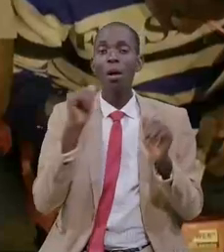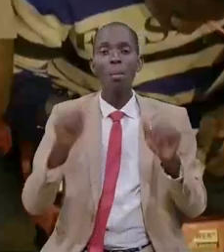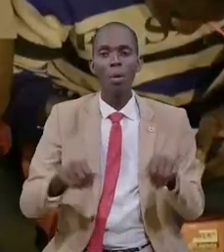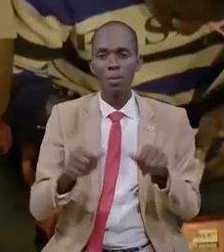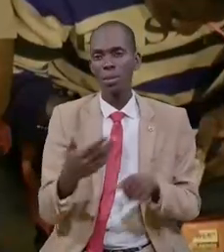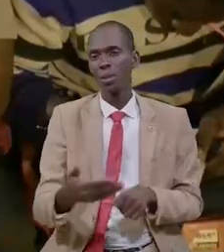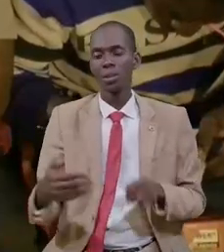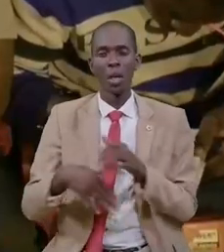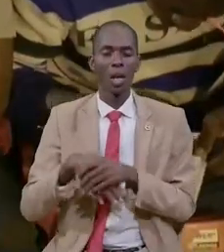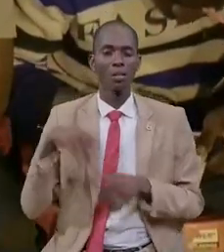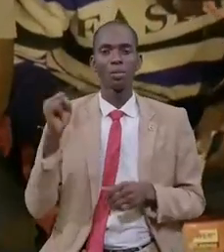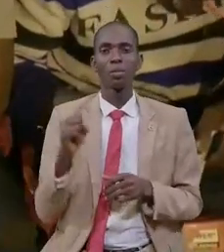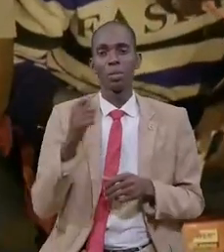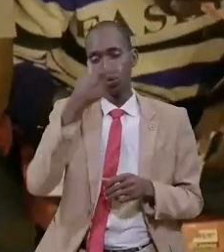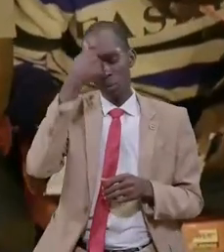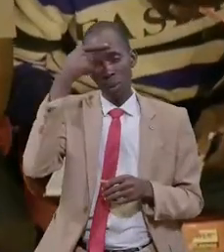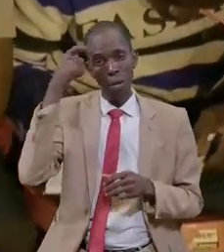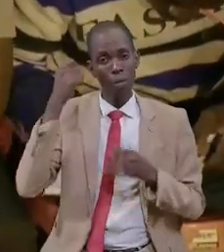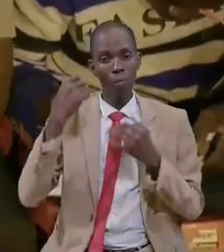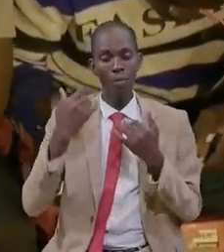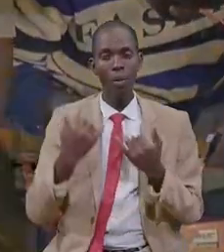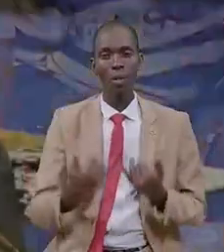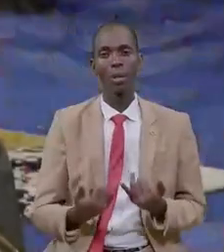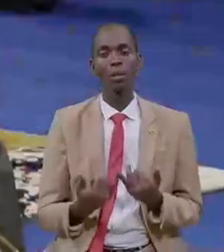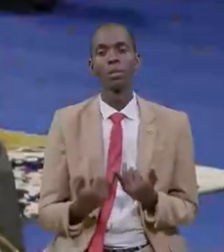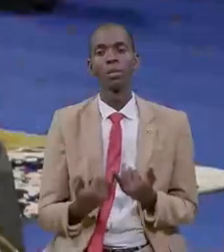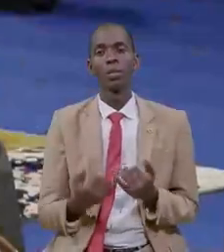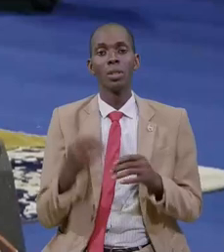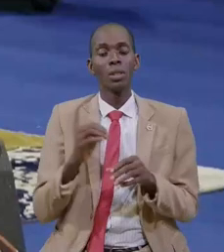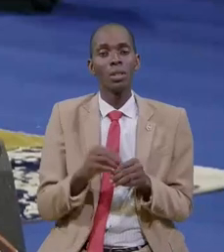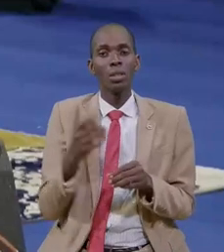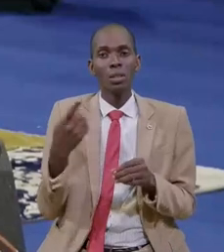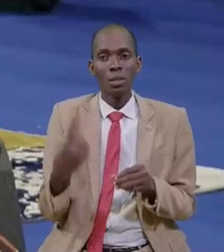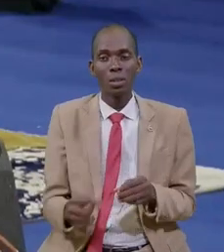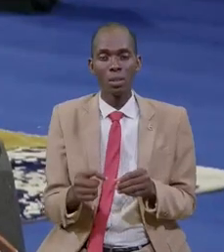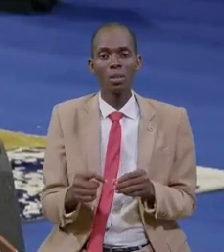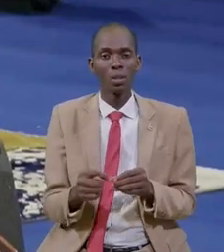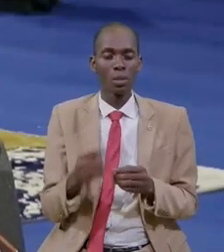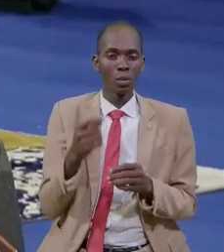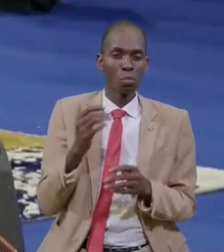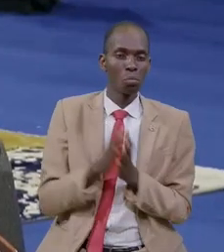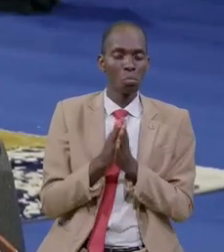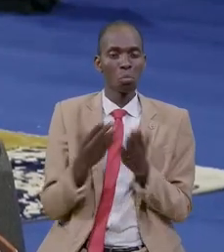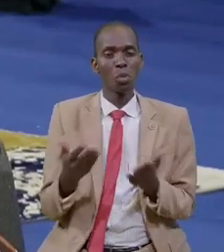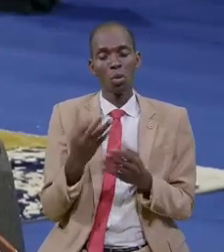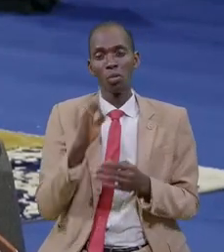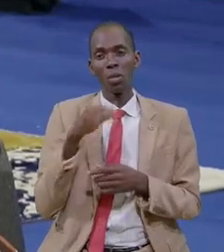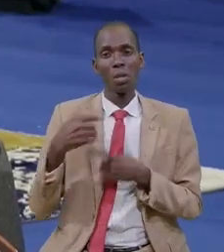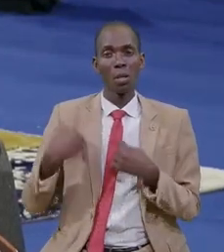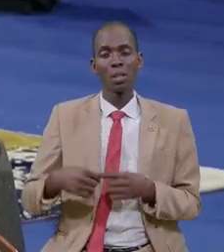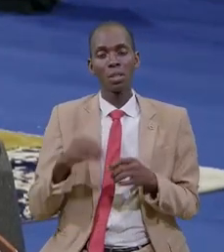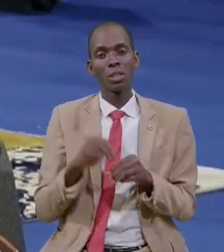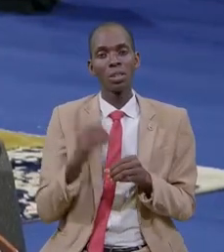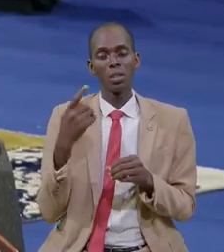de ce dictionnaire. Parce que maintenant, dans le dictionnaire de ton cœur, dans le dictionnaire de